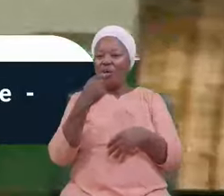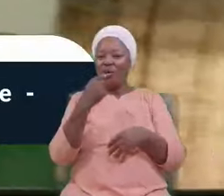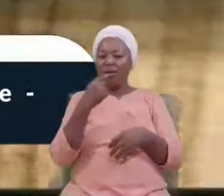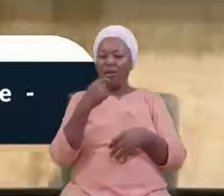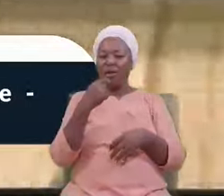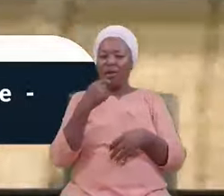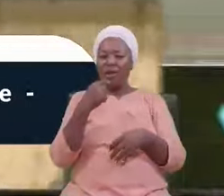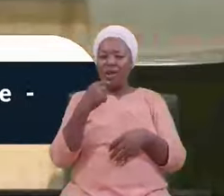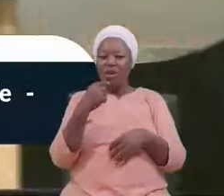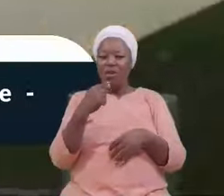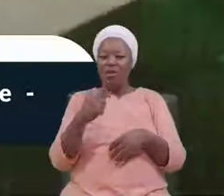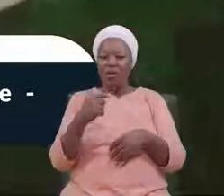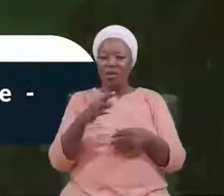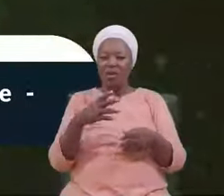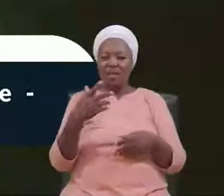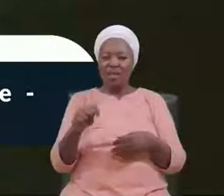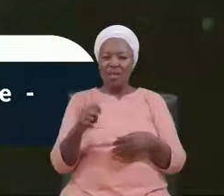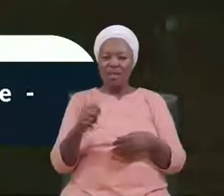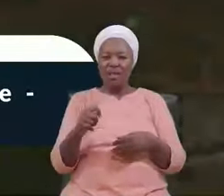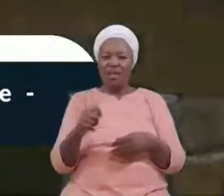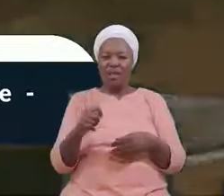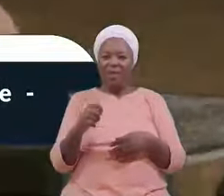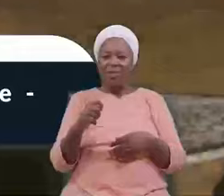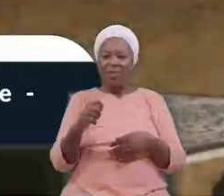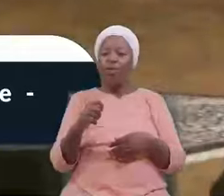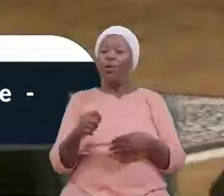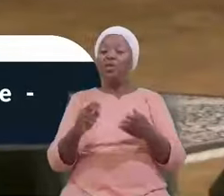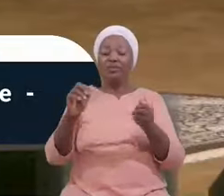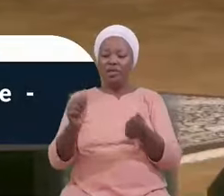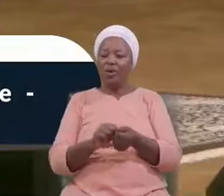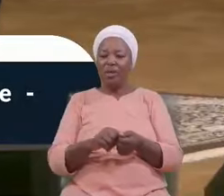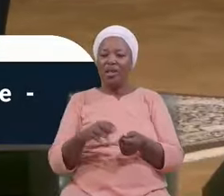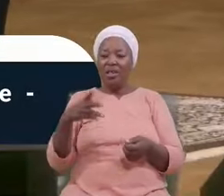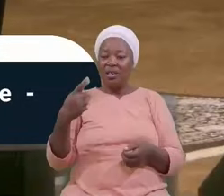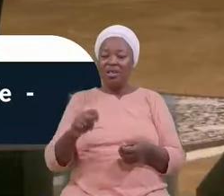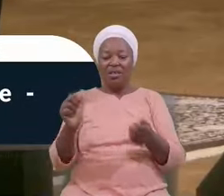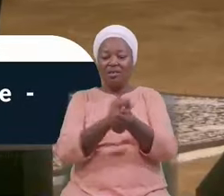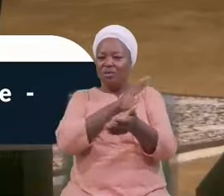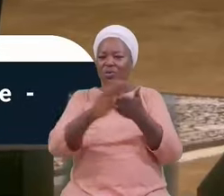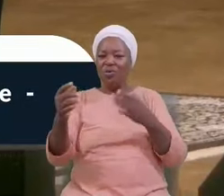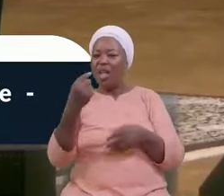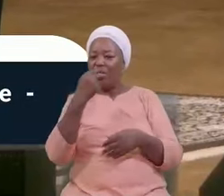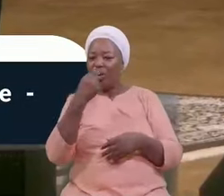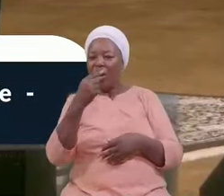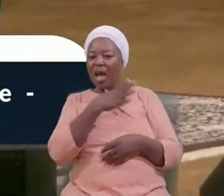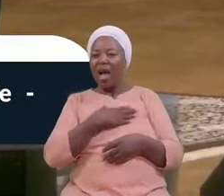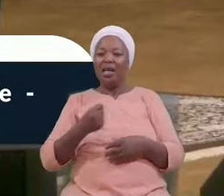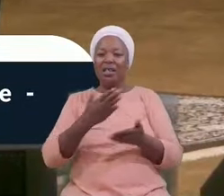rejeté. Au fait, c'est notre langue qui ruine notre